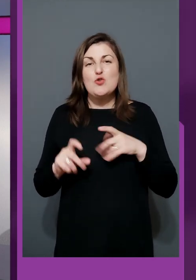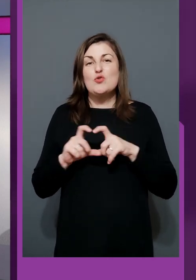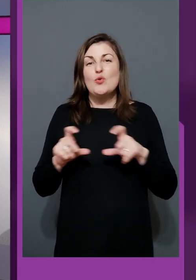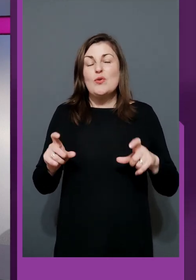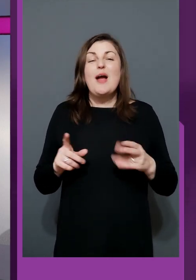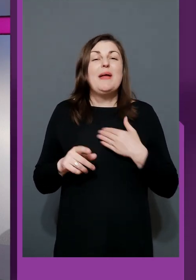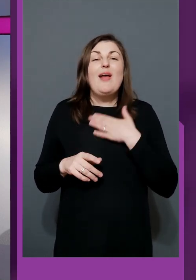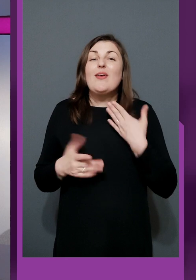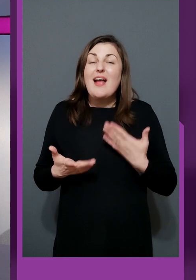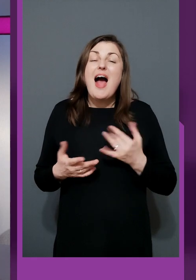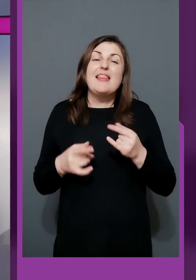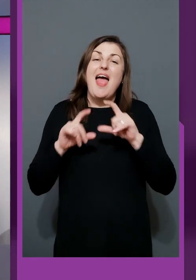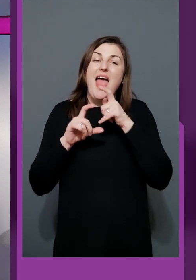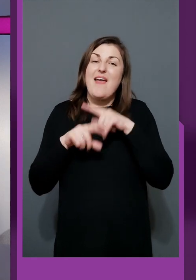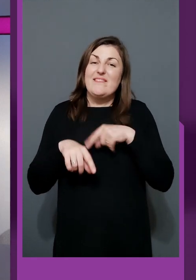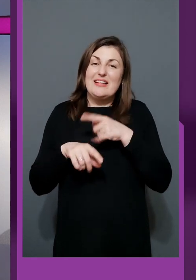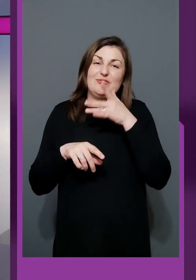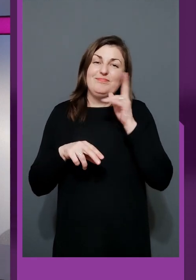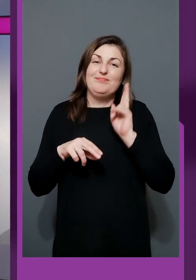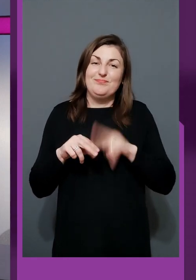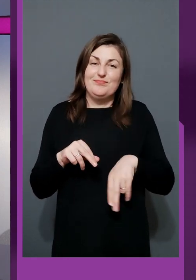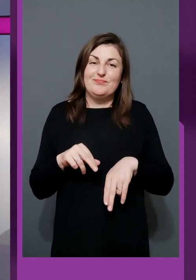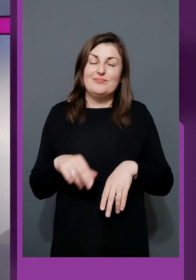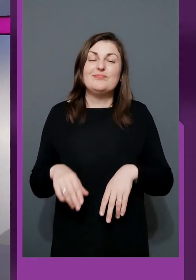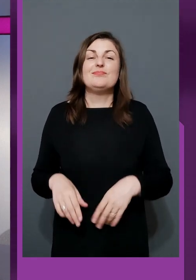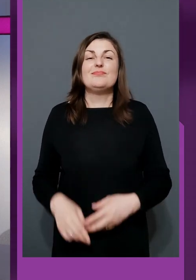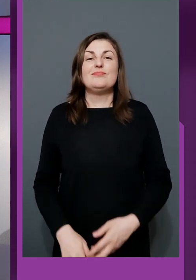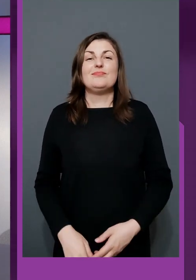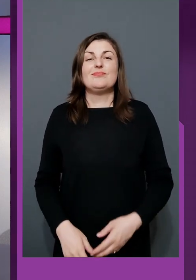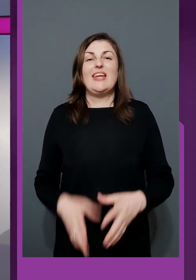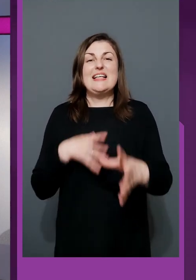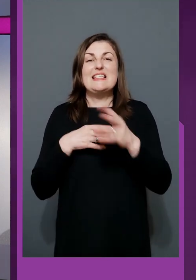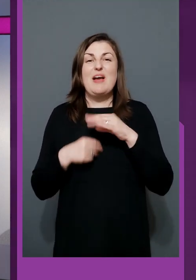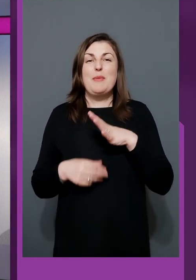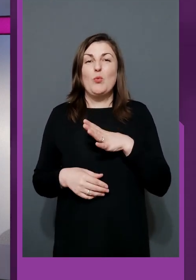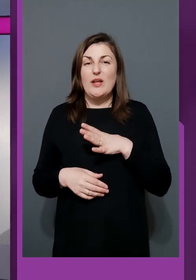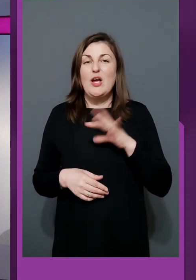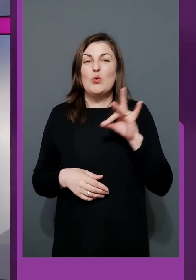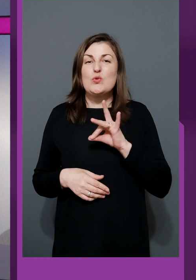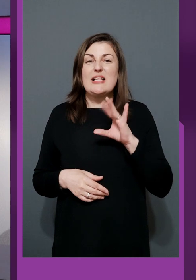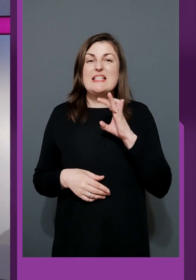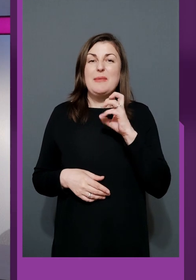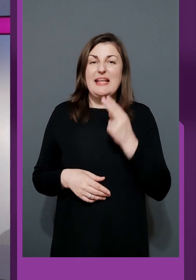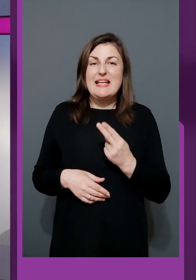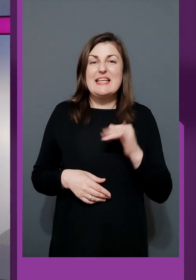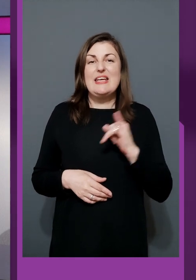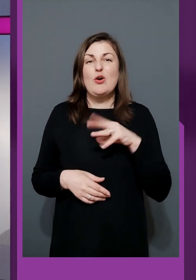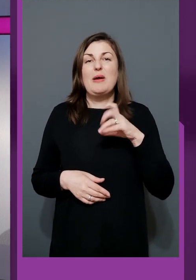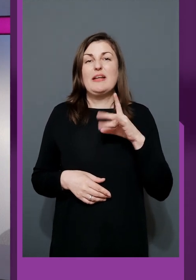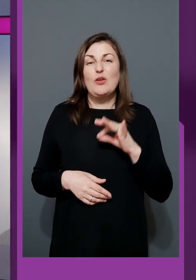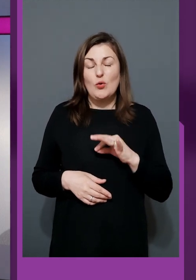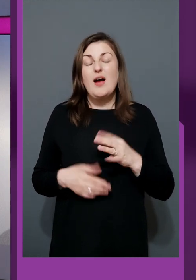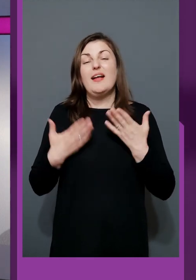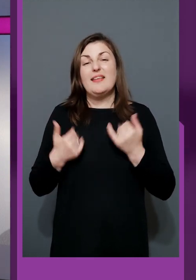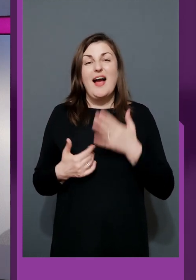завершувати нашу студію як би не хотілося але ефірний час добігає свого кінця з вами були Руслан саменець та